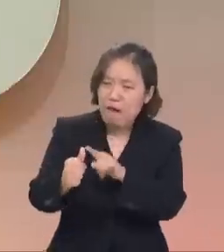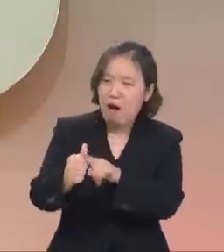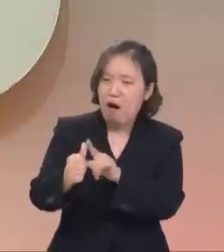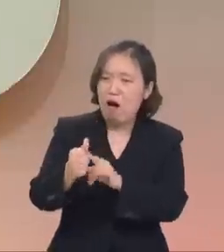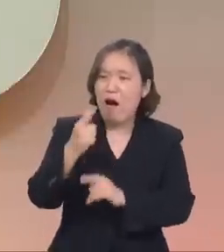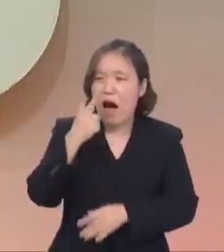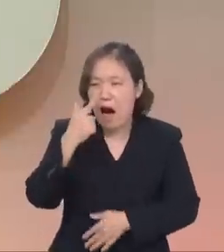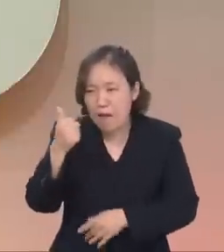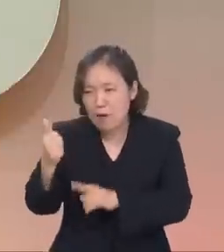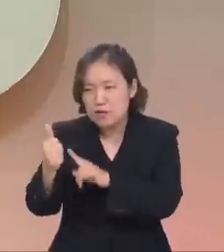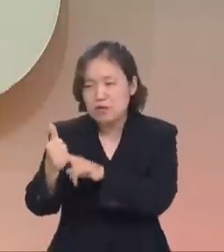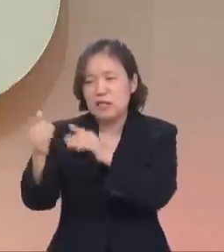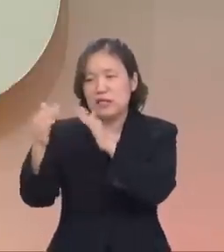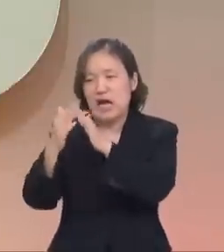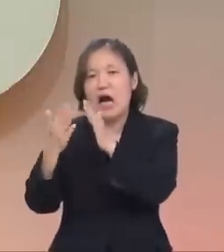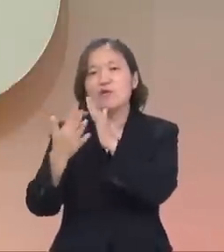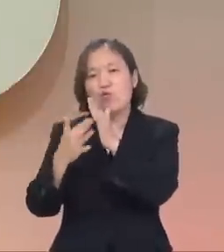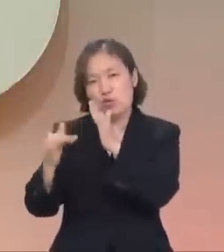가족들에게